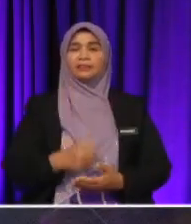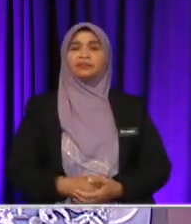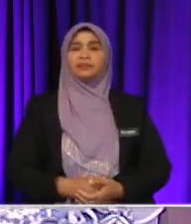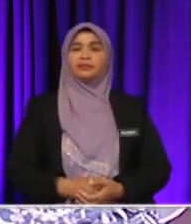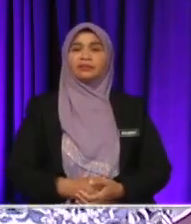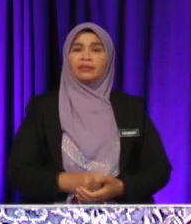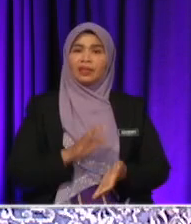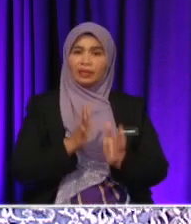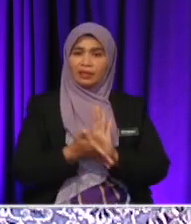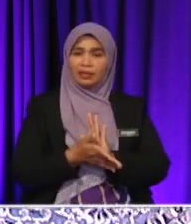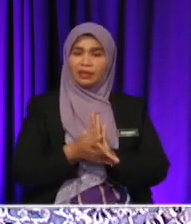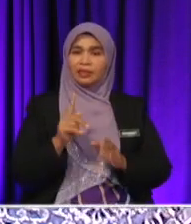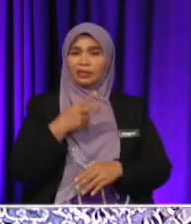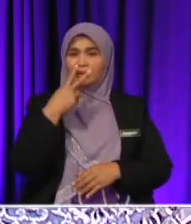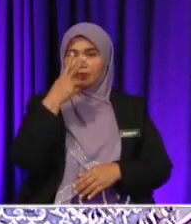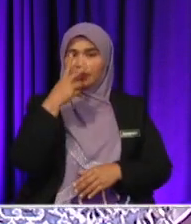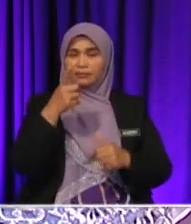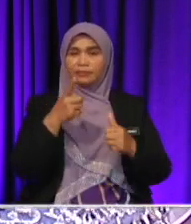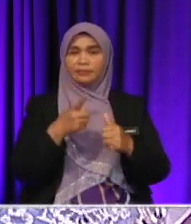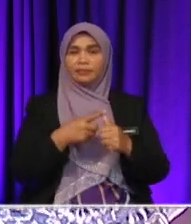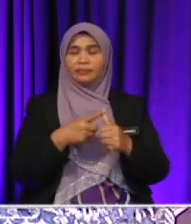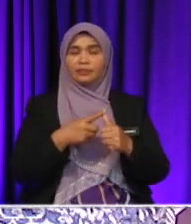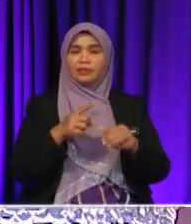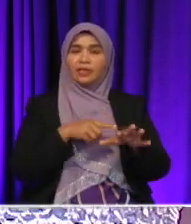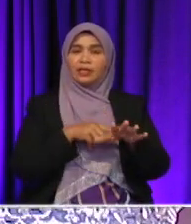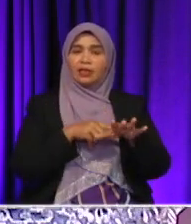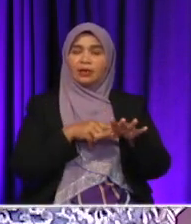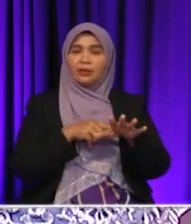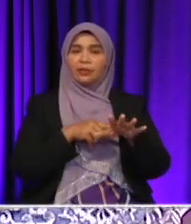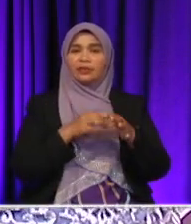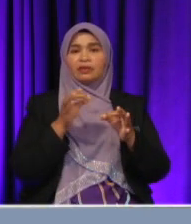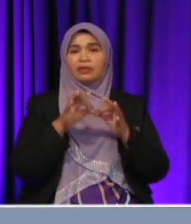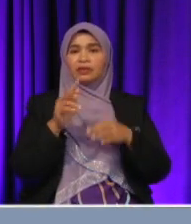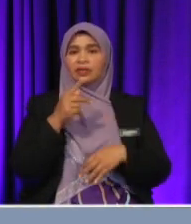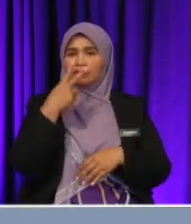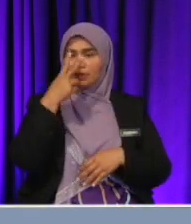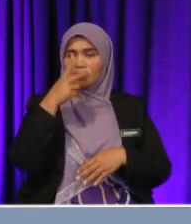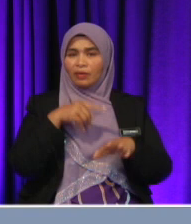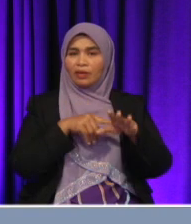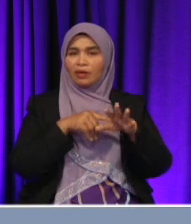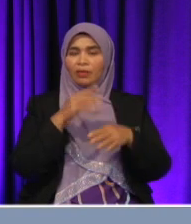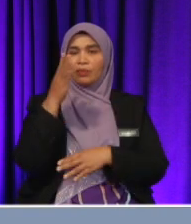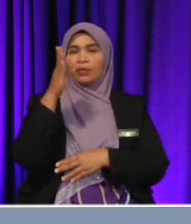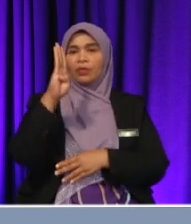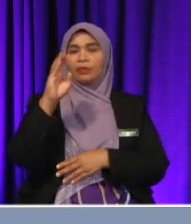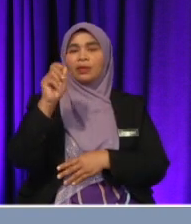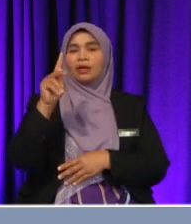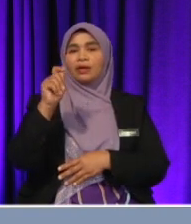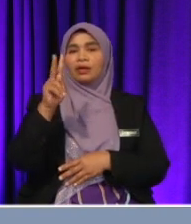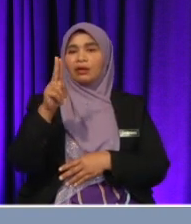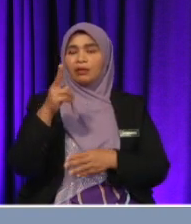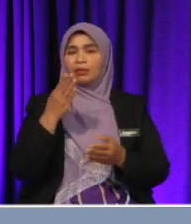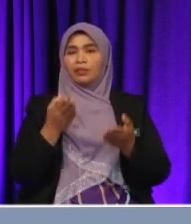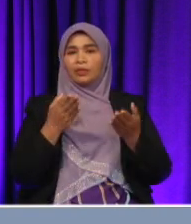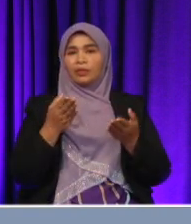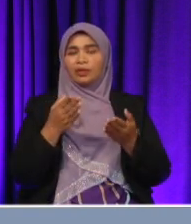jadi kita tengok pertama kita lihat Downy dulu kalau kita tengok daun pokok bakau mungkin ada murid-murid